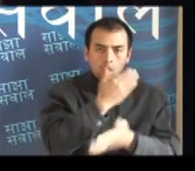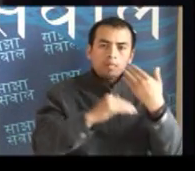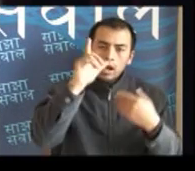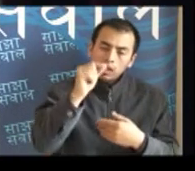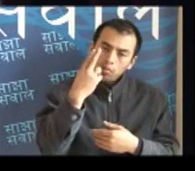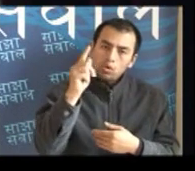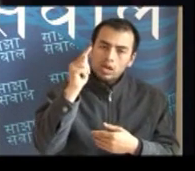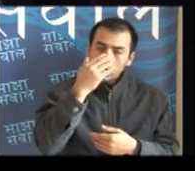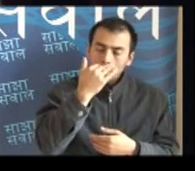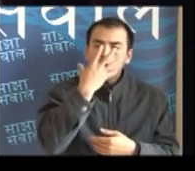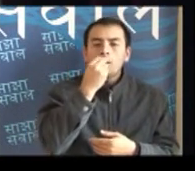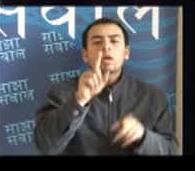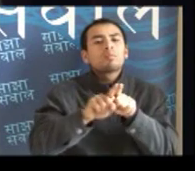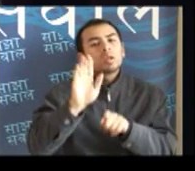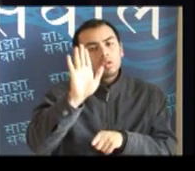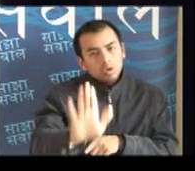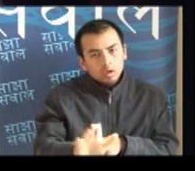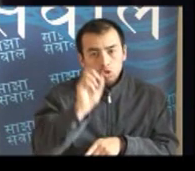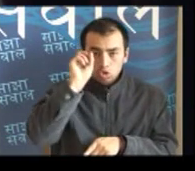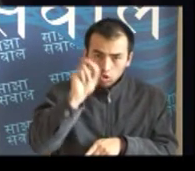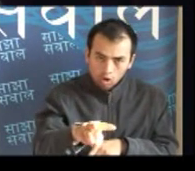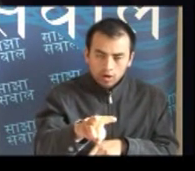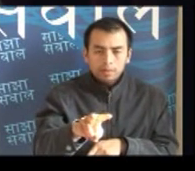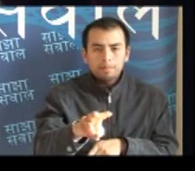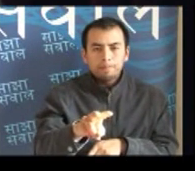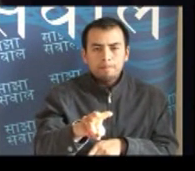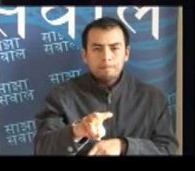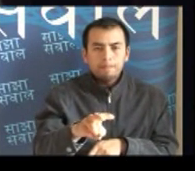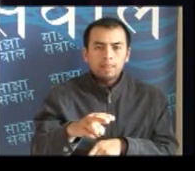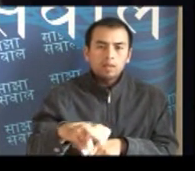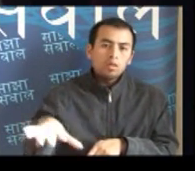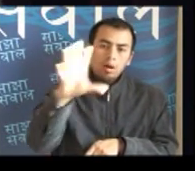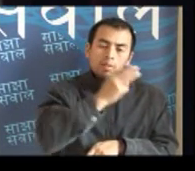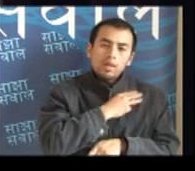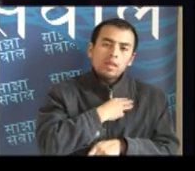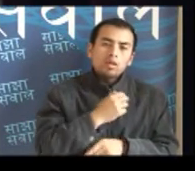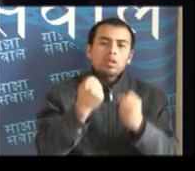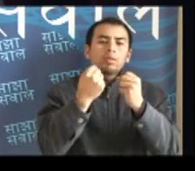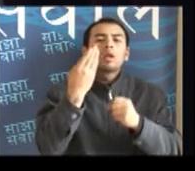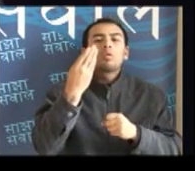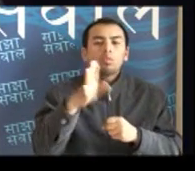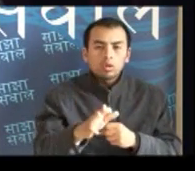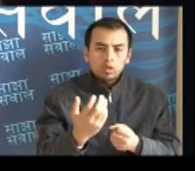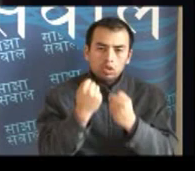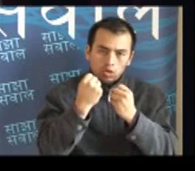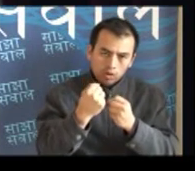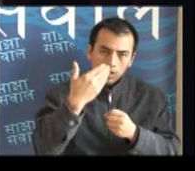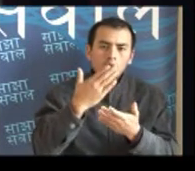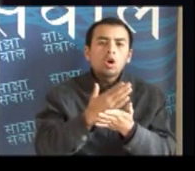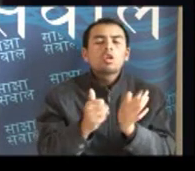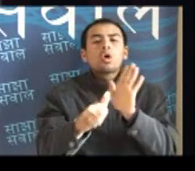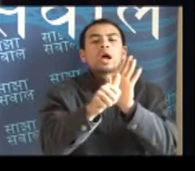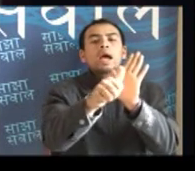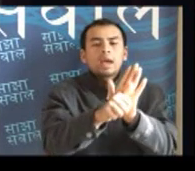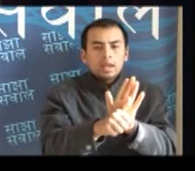हुनुको कारणले हामीलाई धेरै अप्ठ्याराहरू पनि छन्, तर हामीले हरेक मान्छेमा स्ट्रेन्थ हुन्छ र त्यो स्ट्रेन्थलाई कसरी